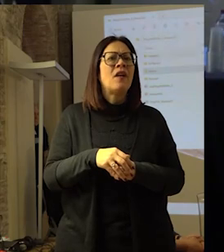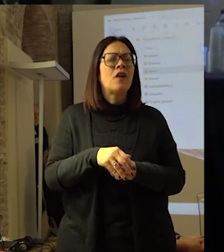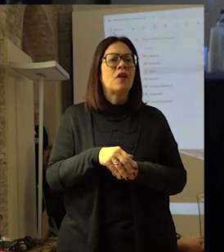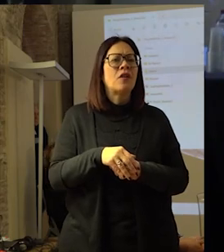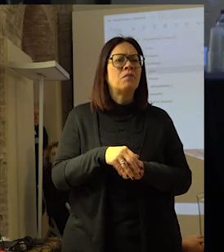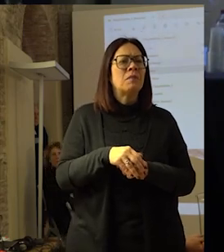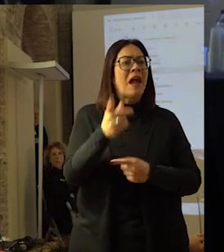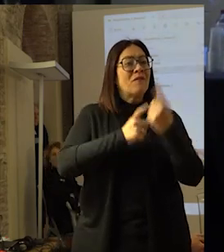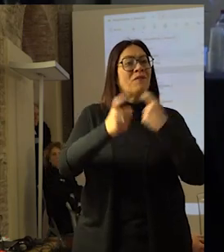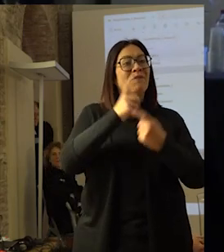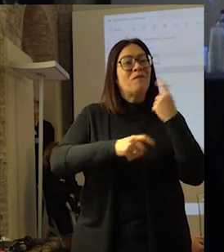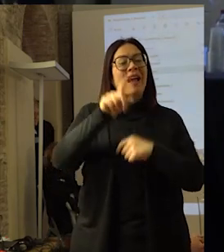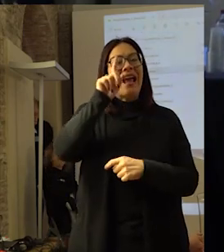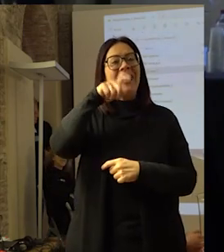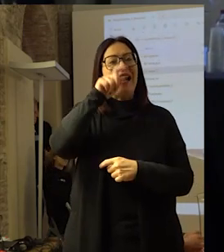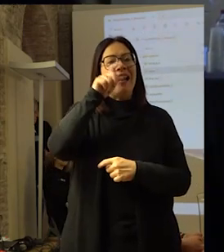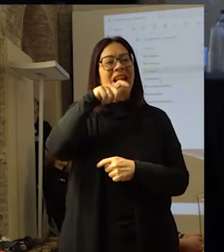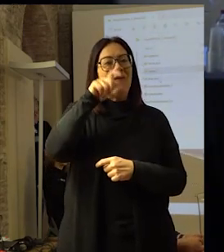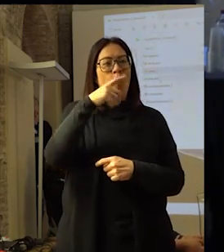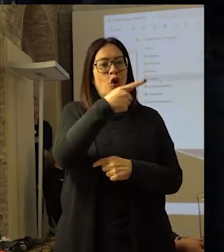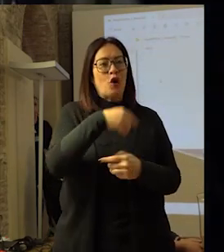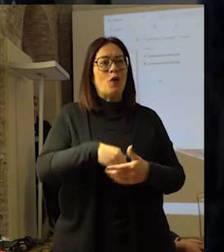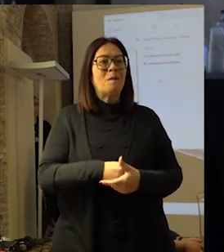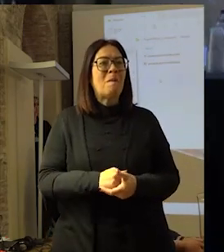da Livorno direttamente. Vieni Luca.